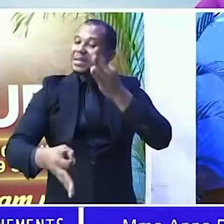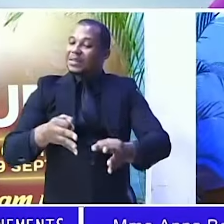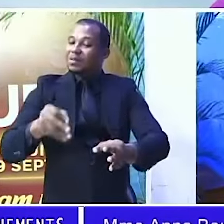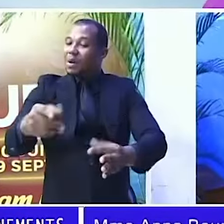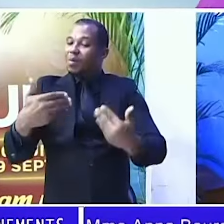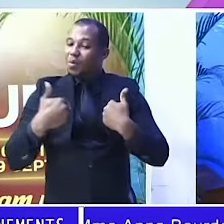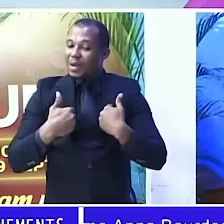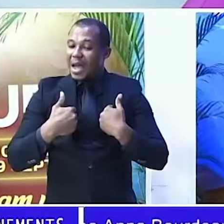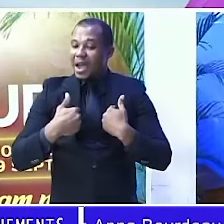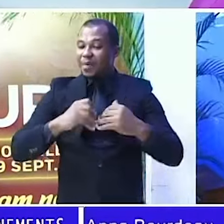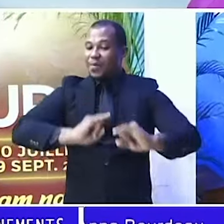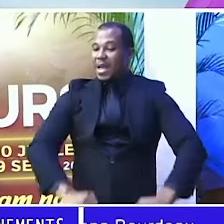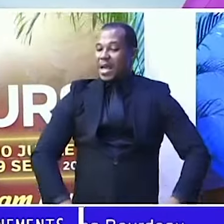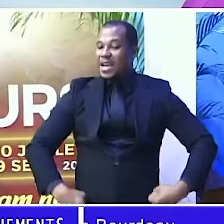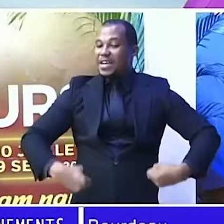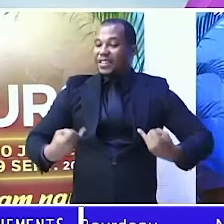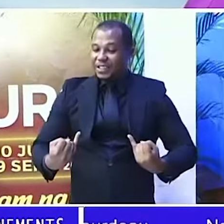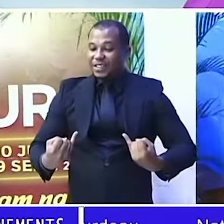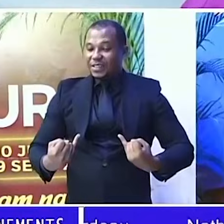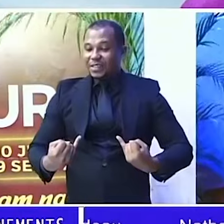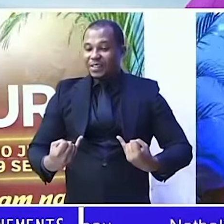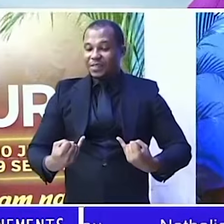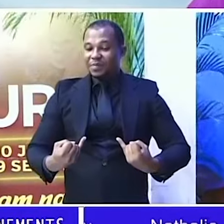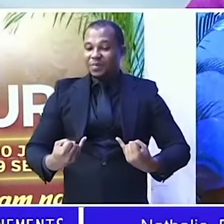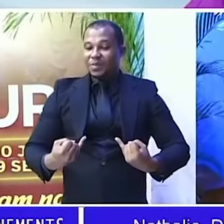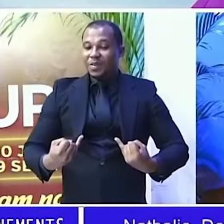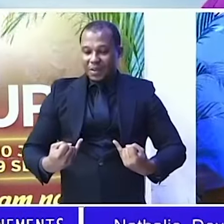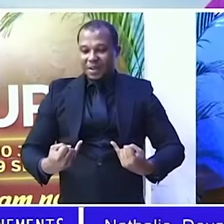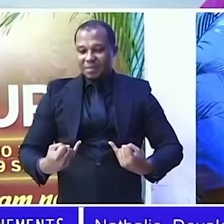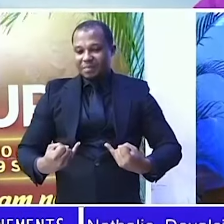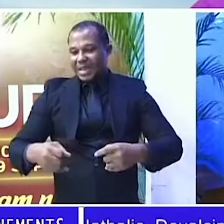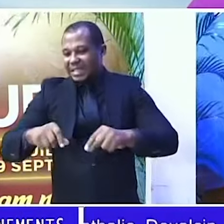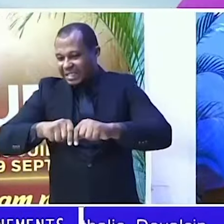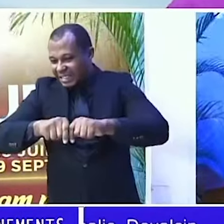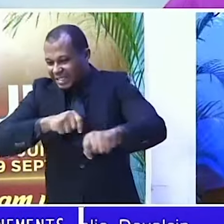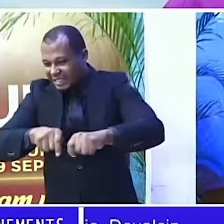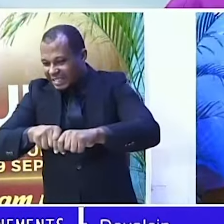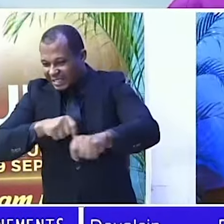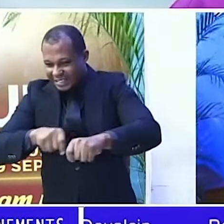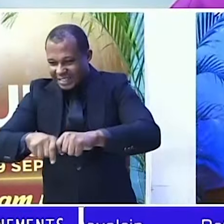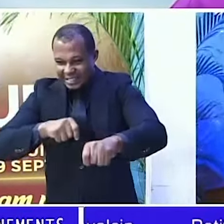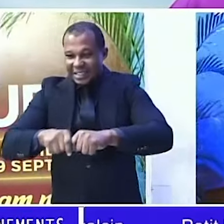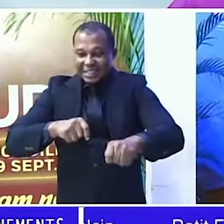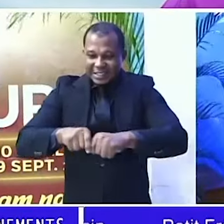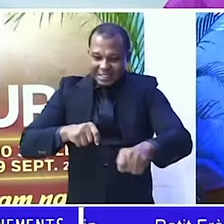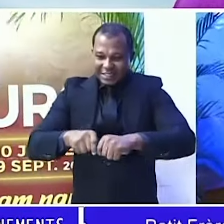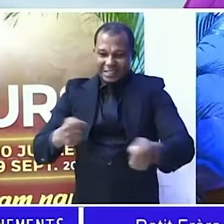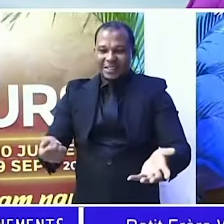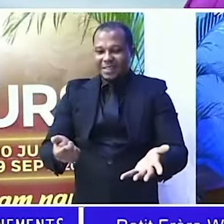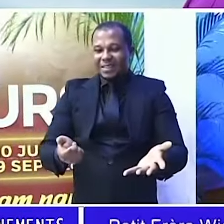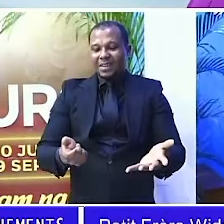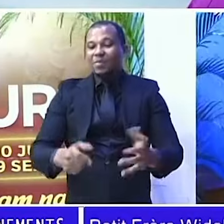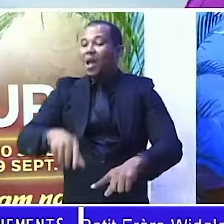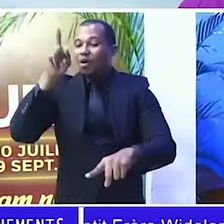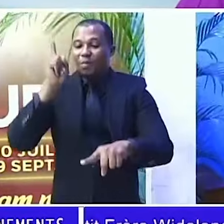fait paraître genou en déchiré net. Yo retire partie genou en net et puis dans partie cuisse là tout, yo retire